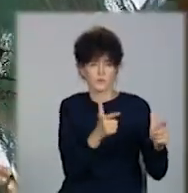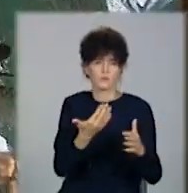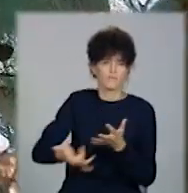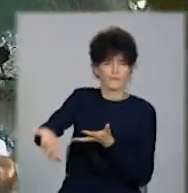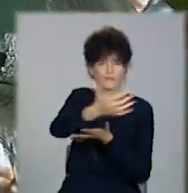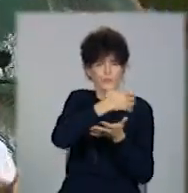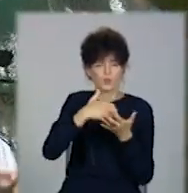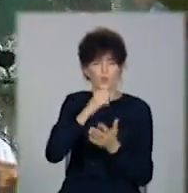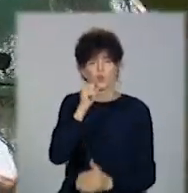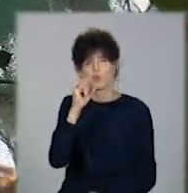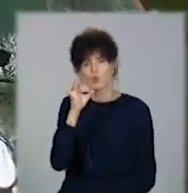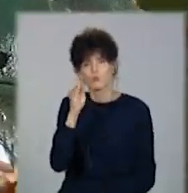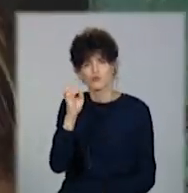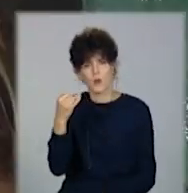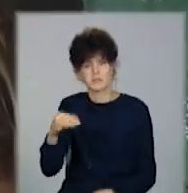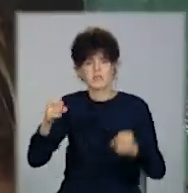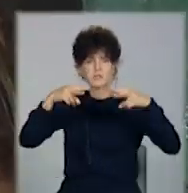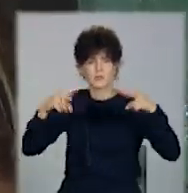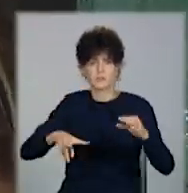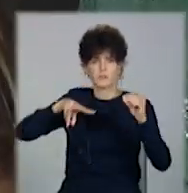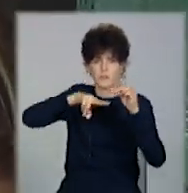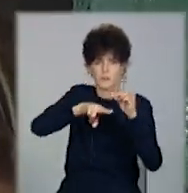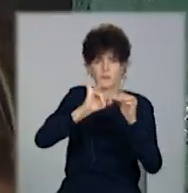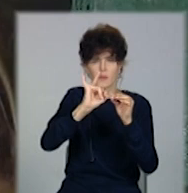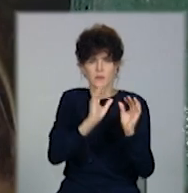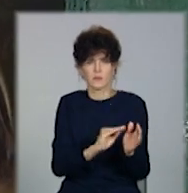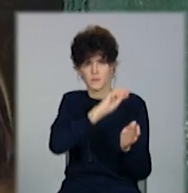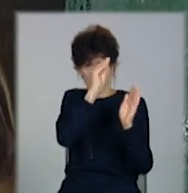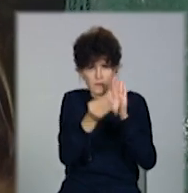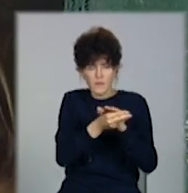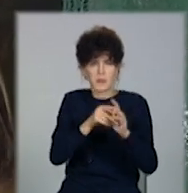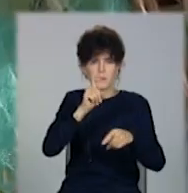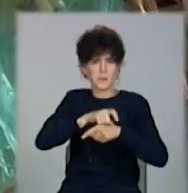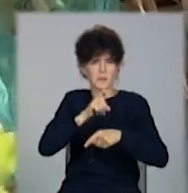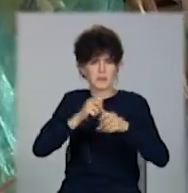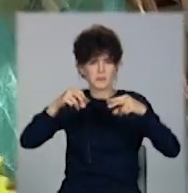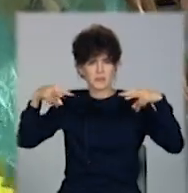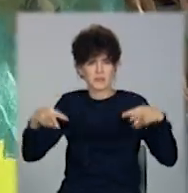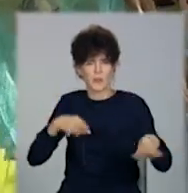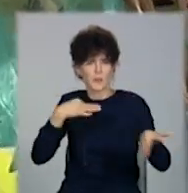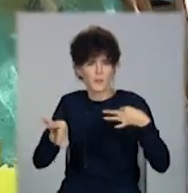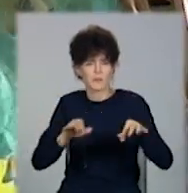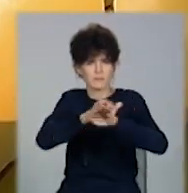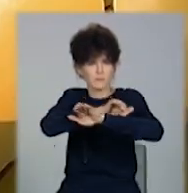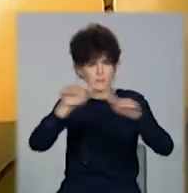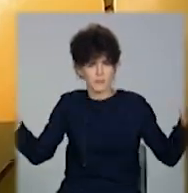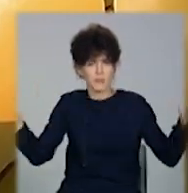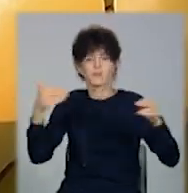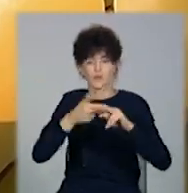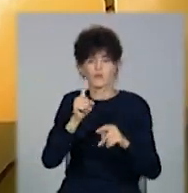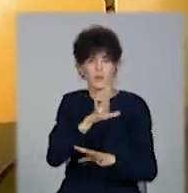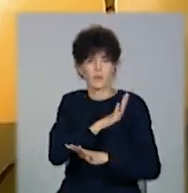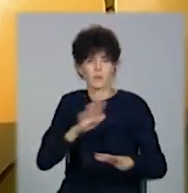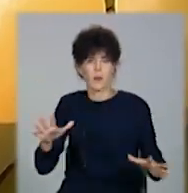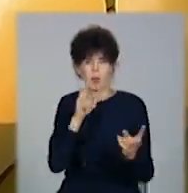Зібравши грона, рукава треба обрізати і заховати, наприклад, під пластикове відро чи старі шини і плівку. Так, щоб не